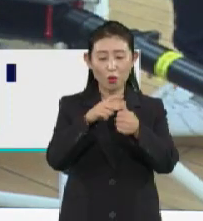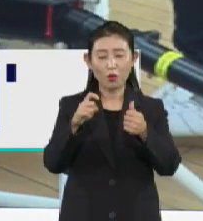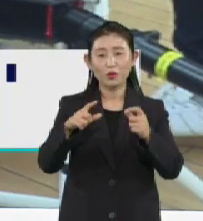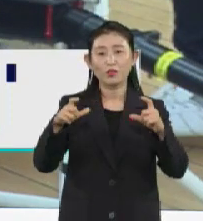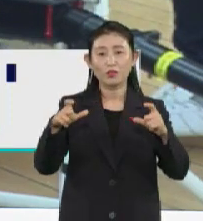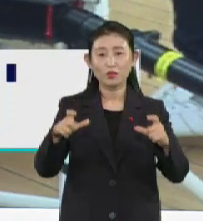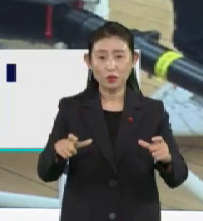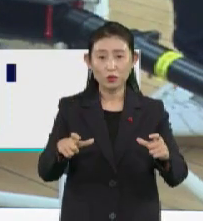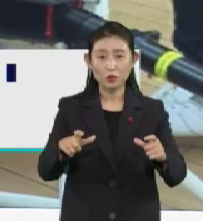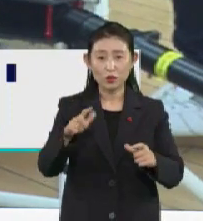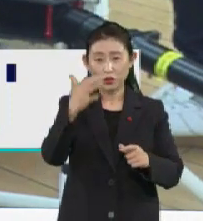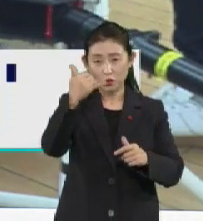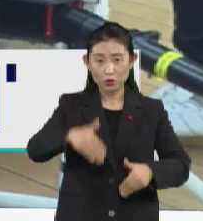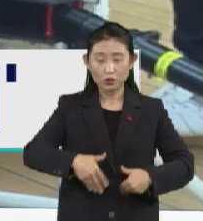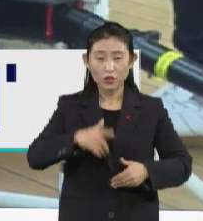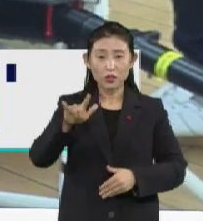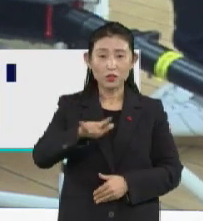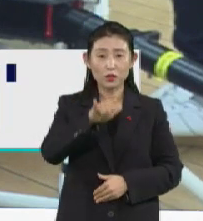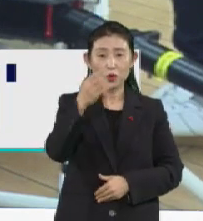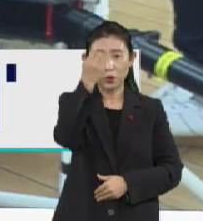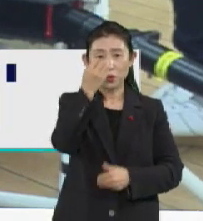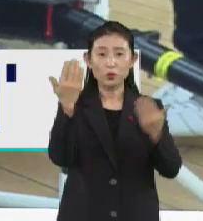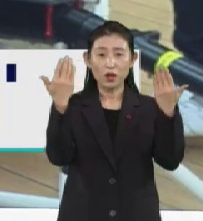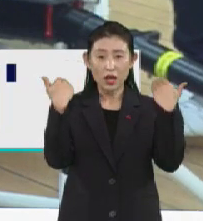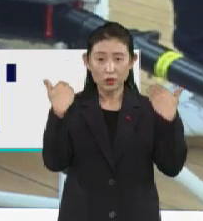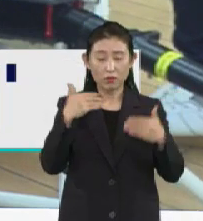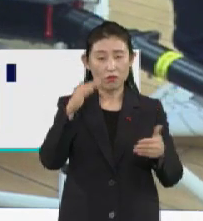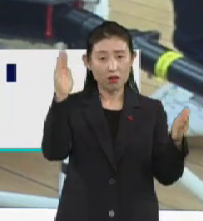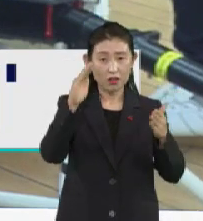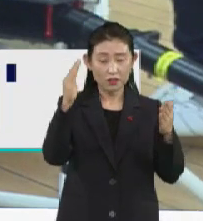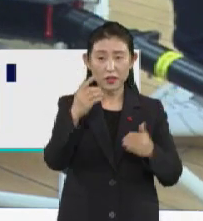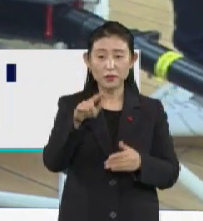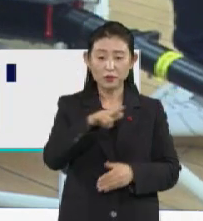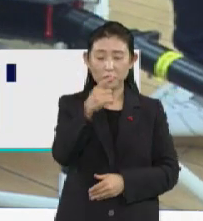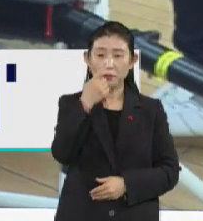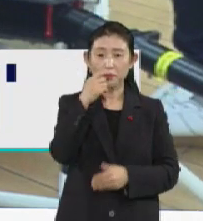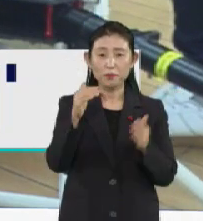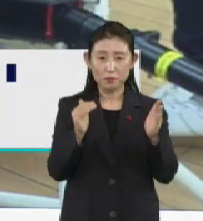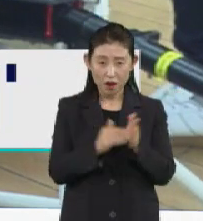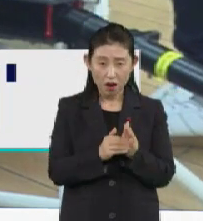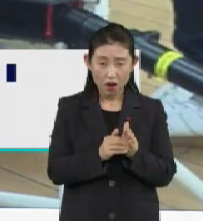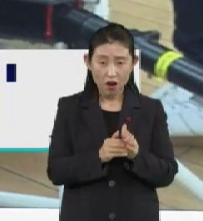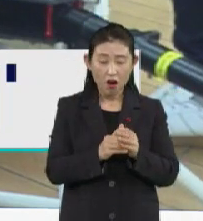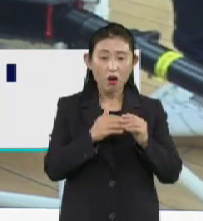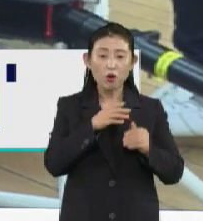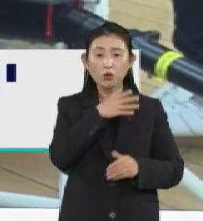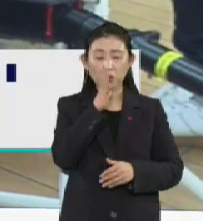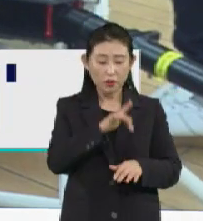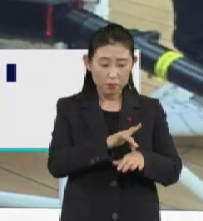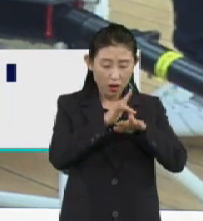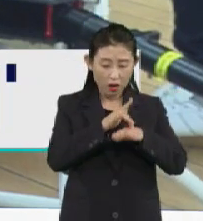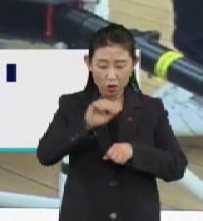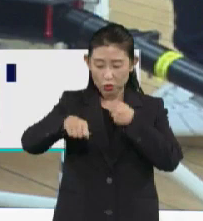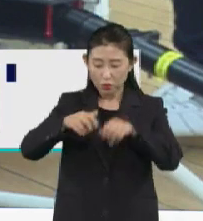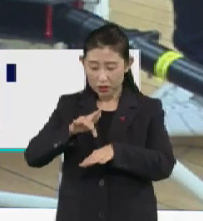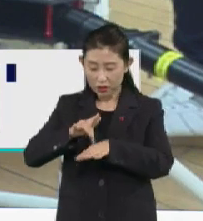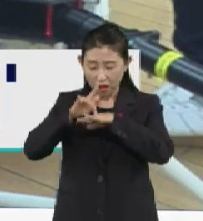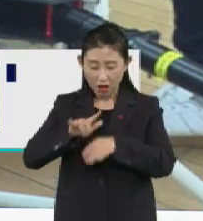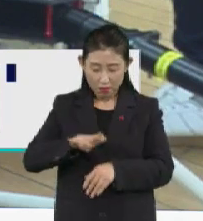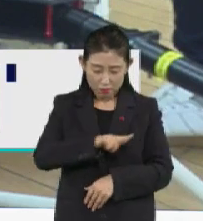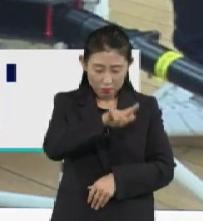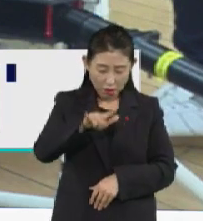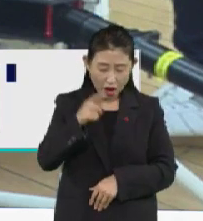충남 드론항공고인데요. 이 학교 학생들이 배운 지식을 활용해 실종 어르신부터 잃어버린 동물까지